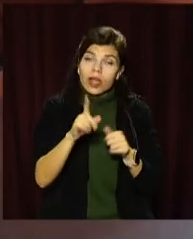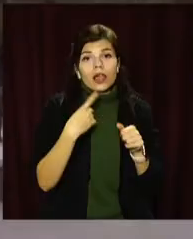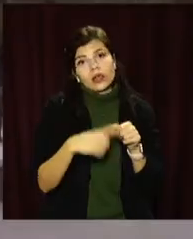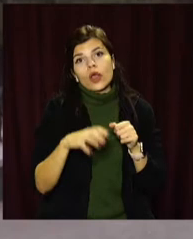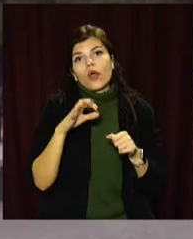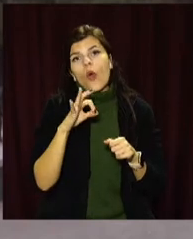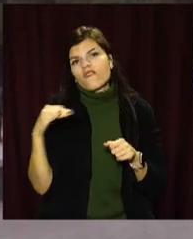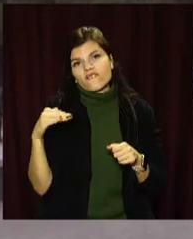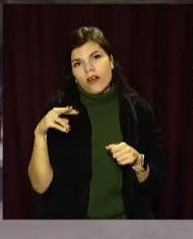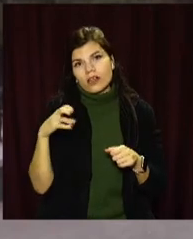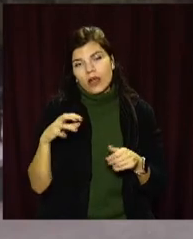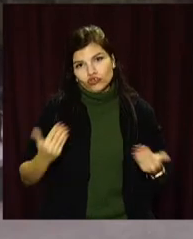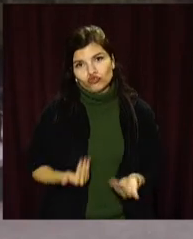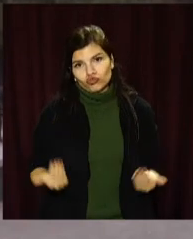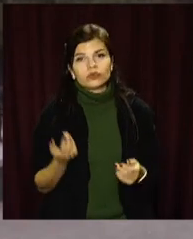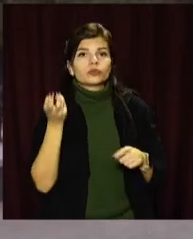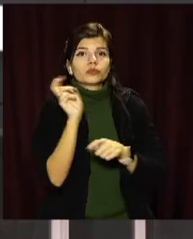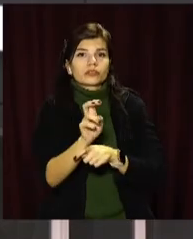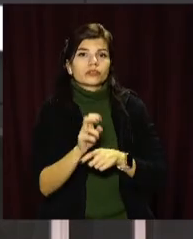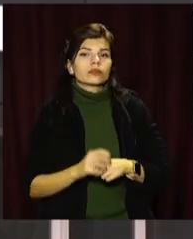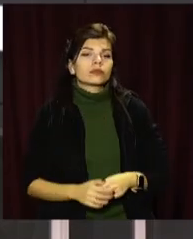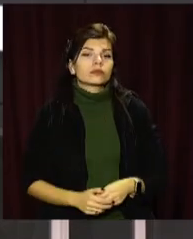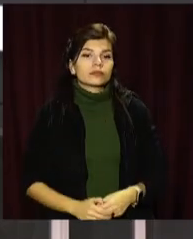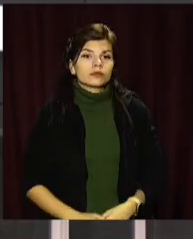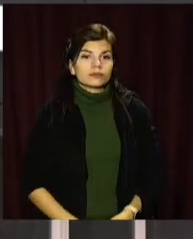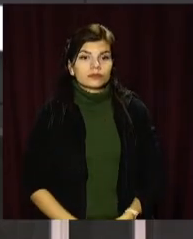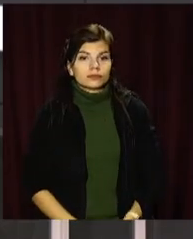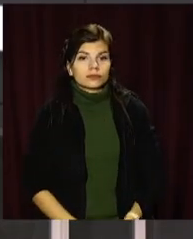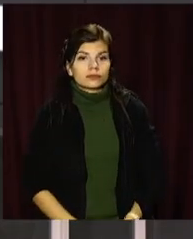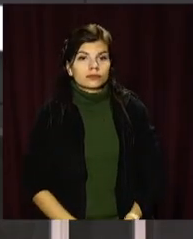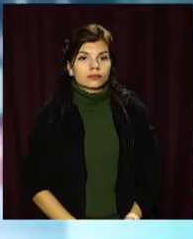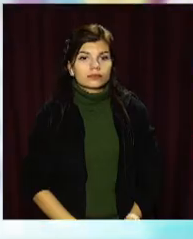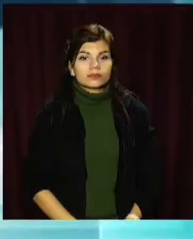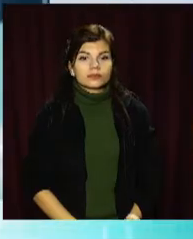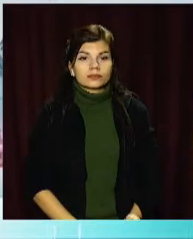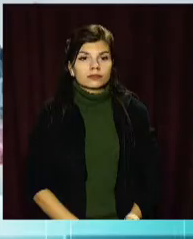офлайн. Вероніка Корнєва, Сергій Язовських, Open News, телеканал «Відкритий».